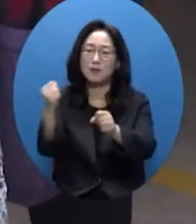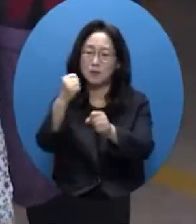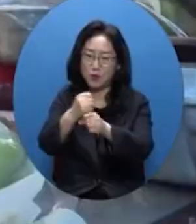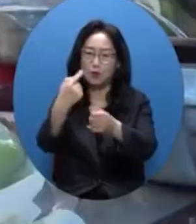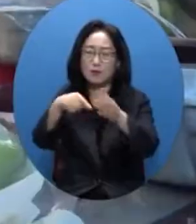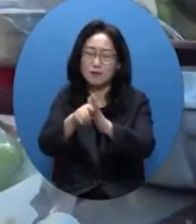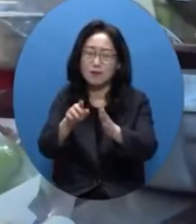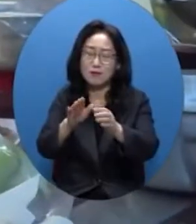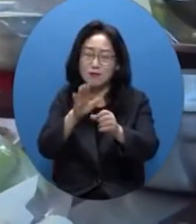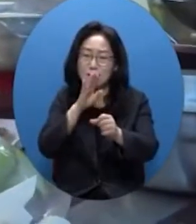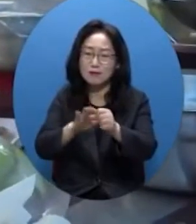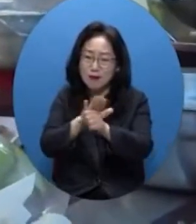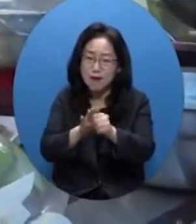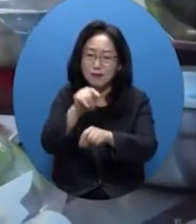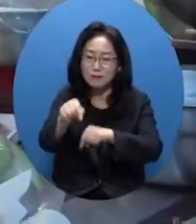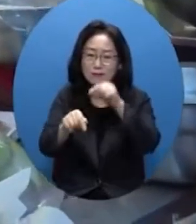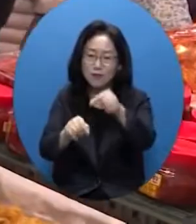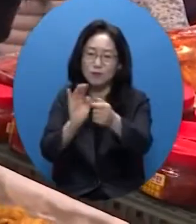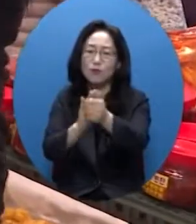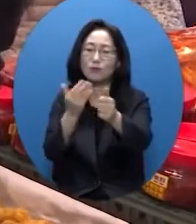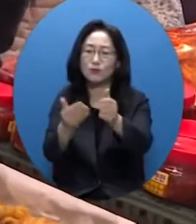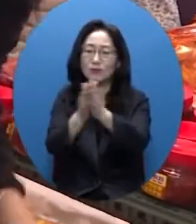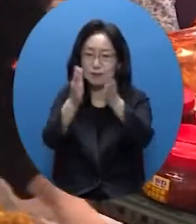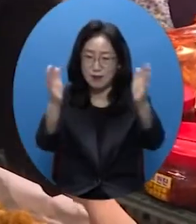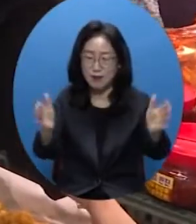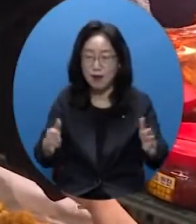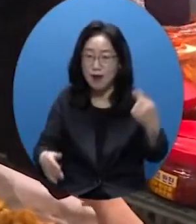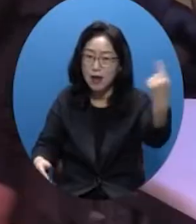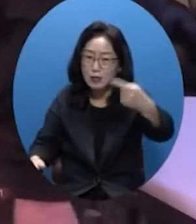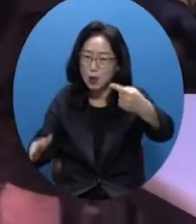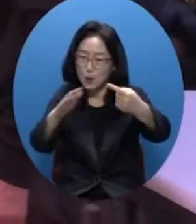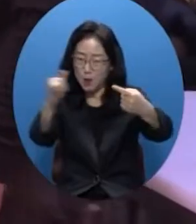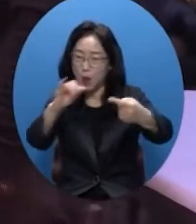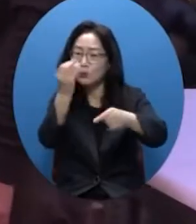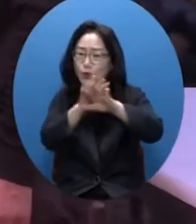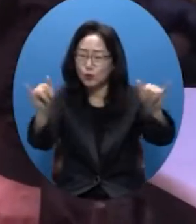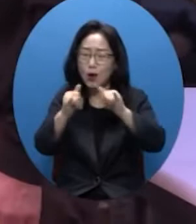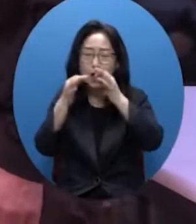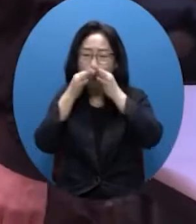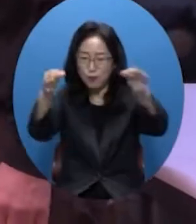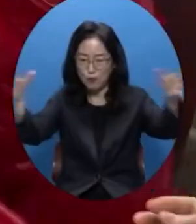30 서로 운동을 시작했습니다 1천 명을 모시고 가서